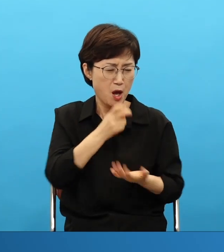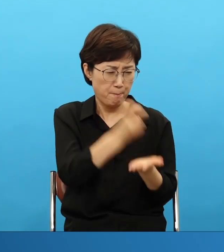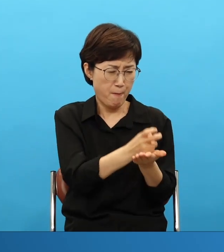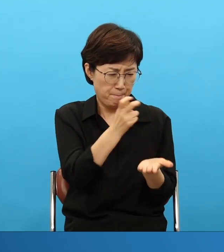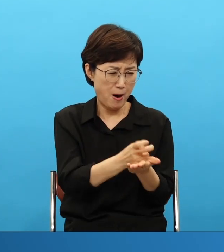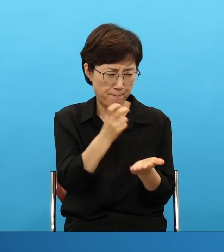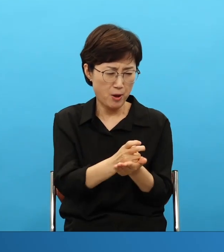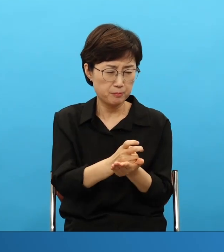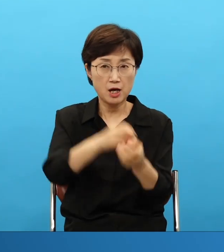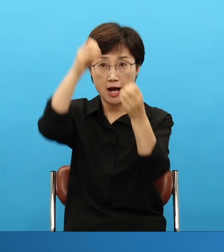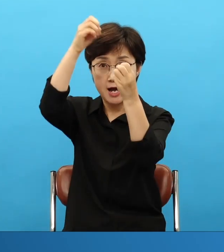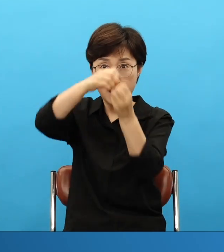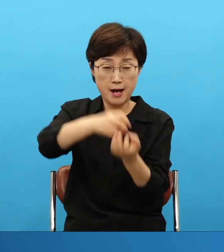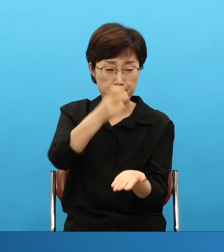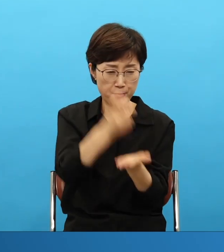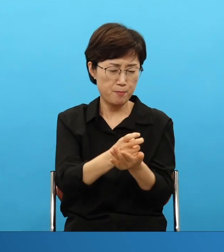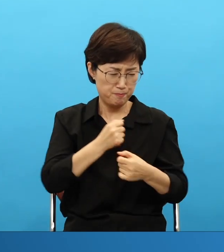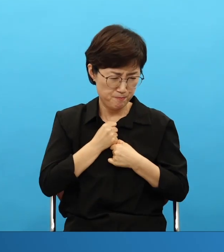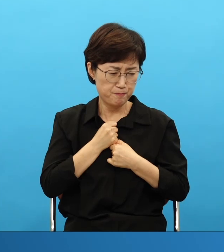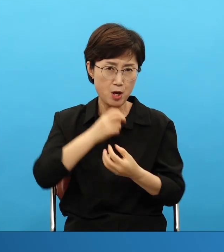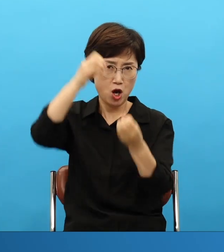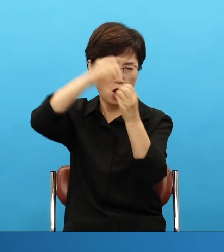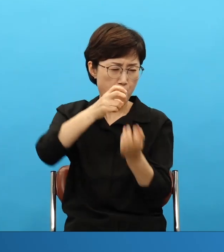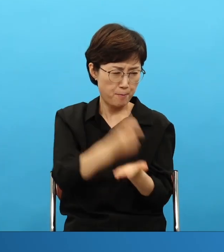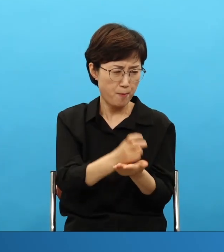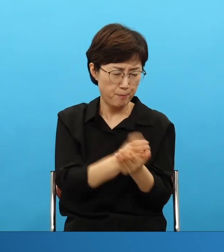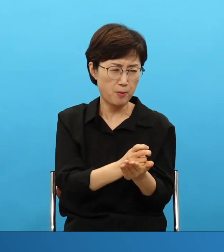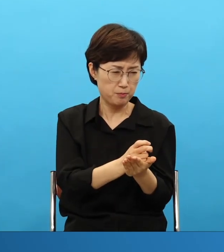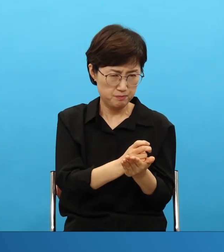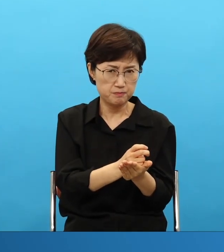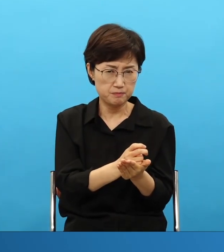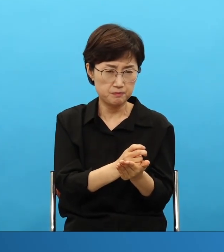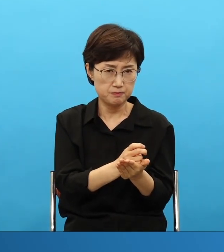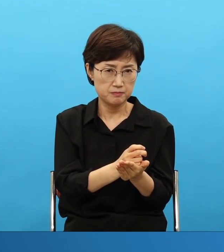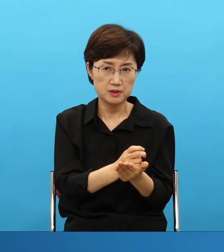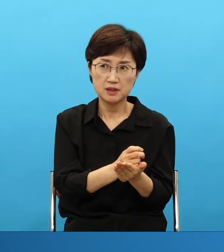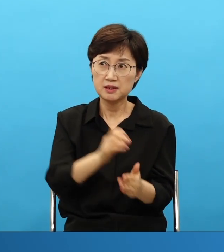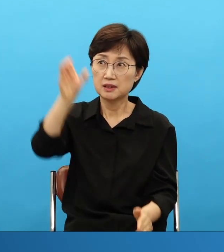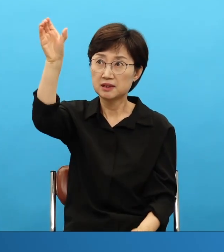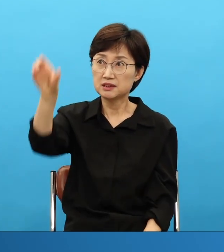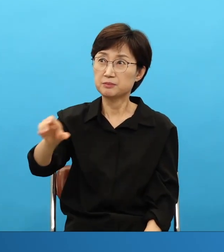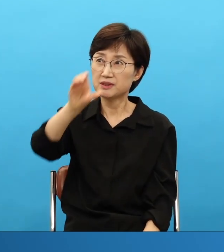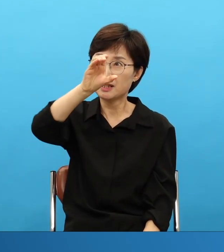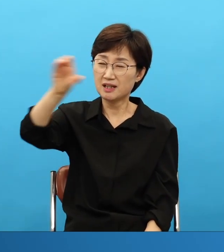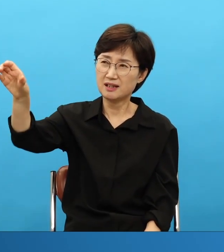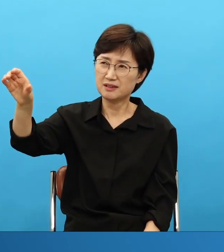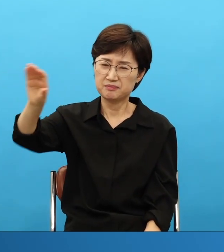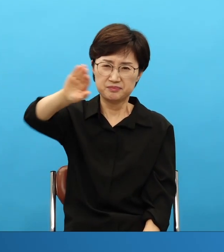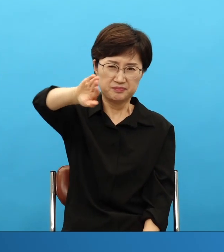모든 전통 지켜야 돼 이래서 십자가의 도를